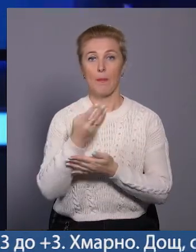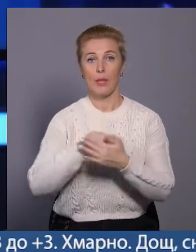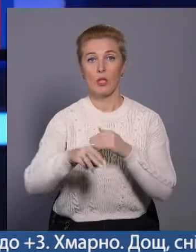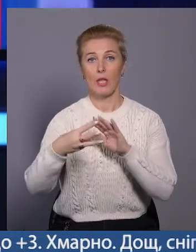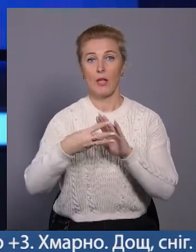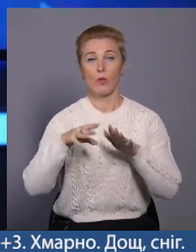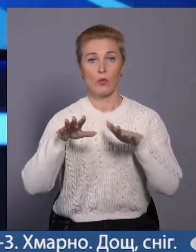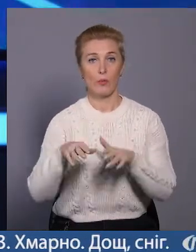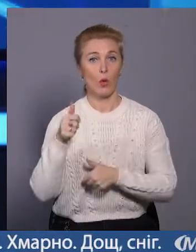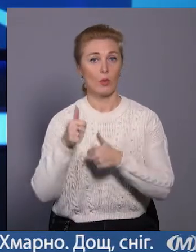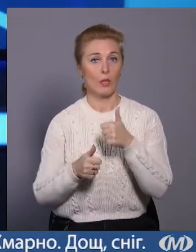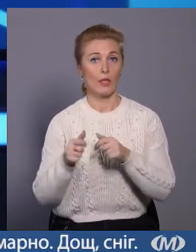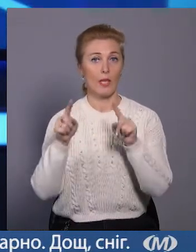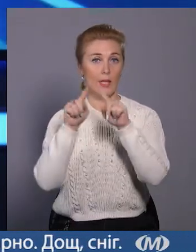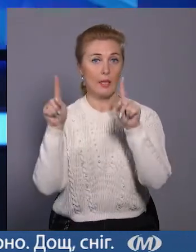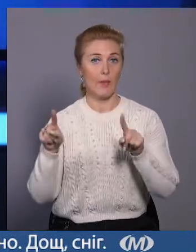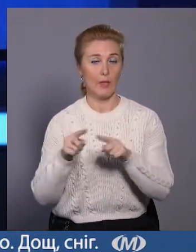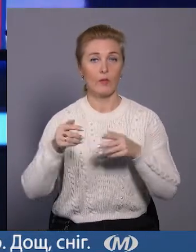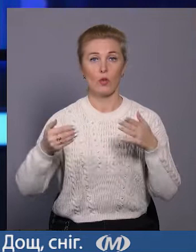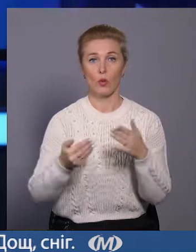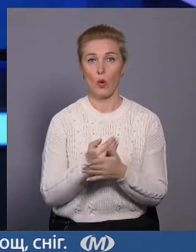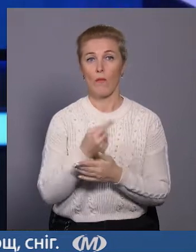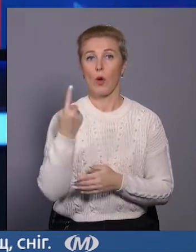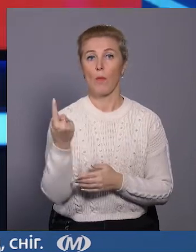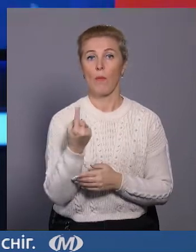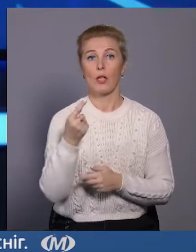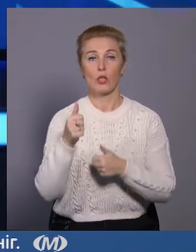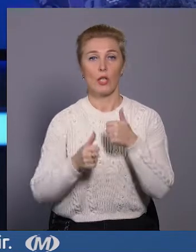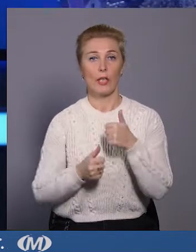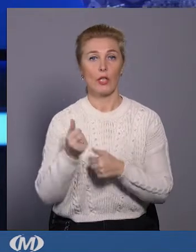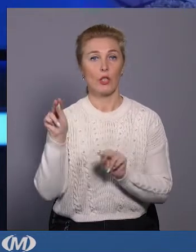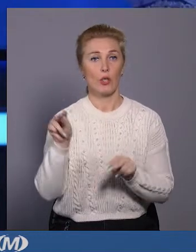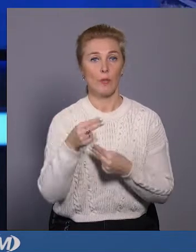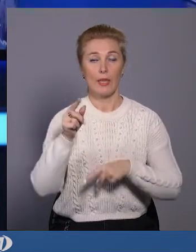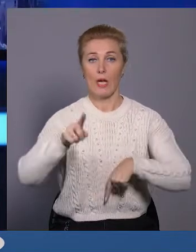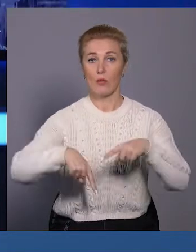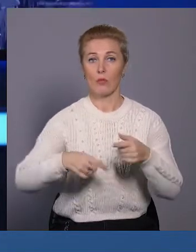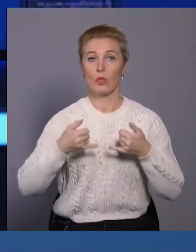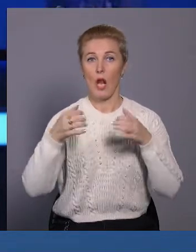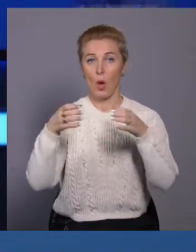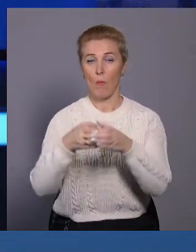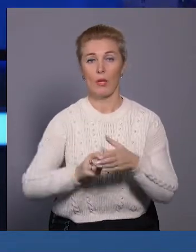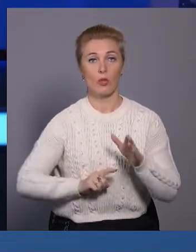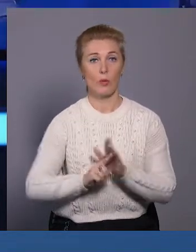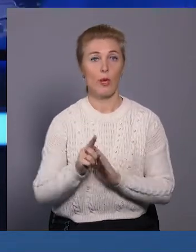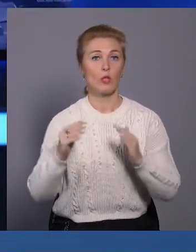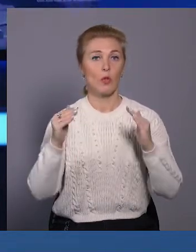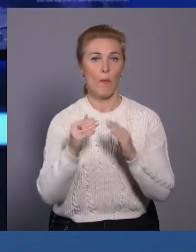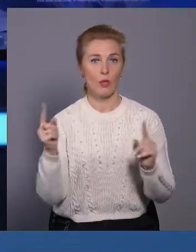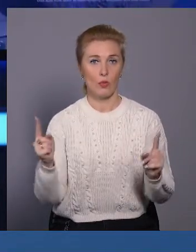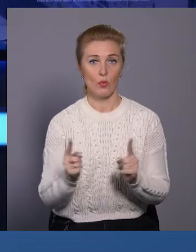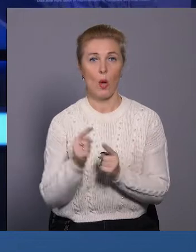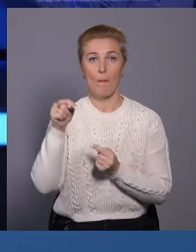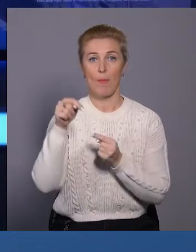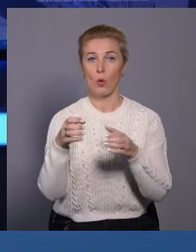8-му місці у турнірній таблиці. Новий ігровий рік у першій лізі чемпіонату України з футболу для команди розпочнеться з домашньої зустрічі